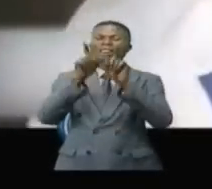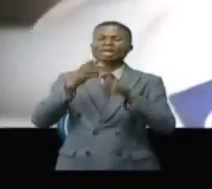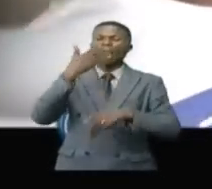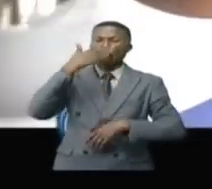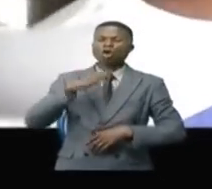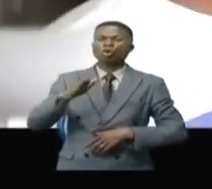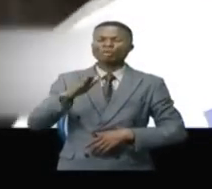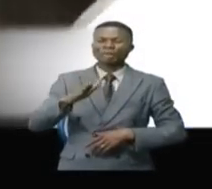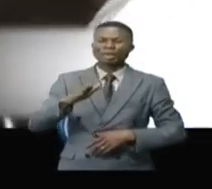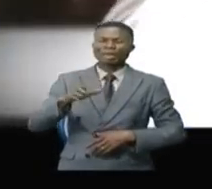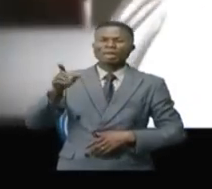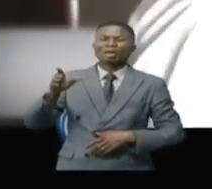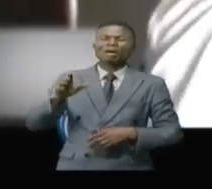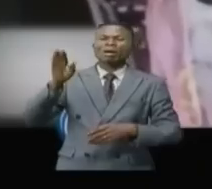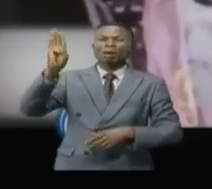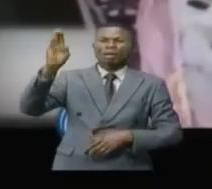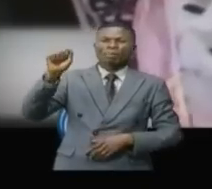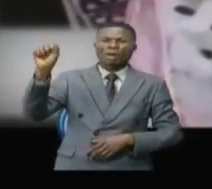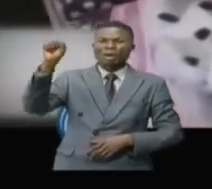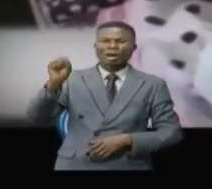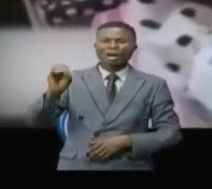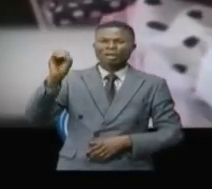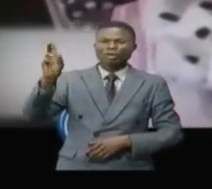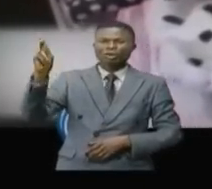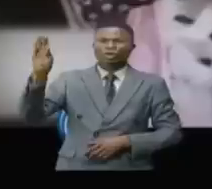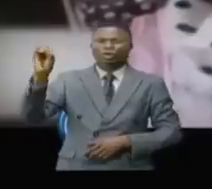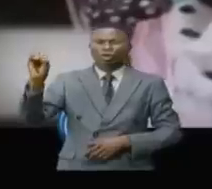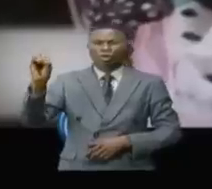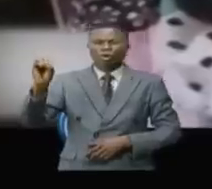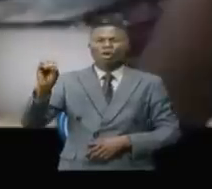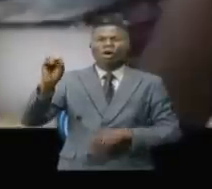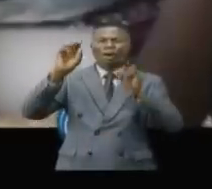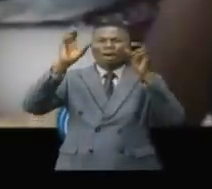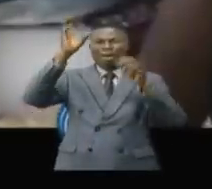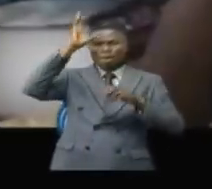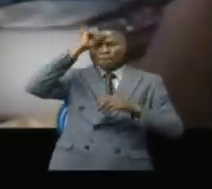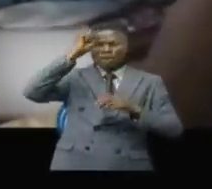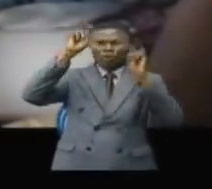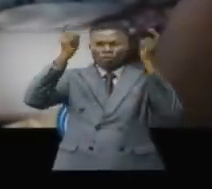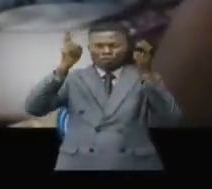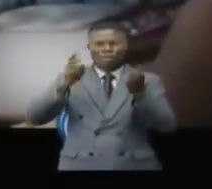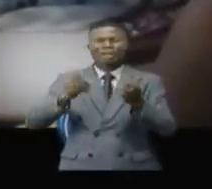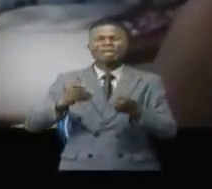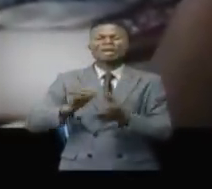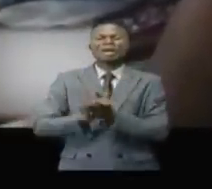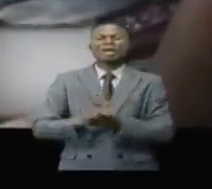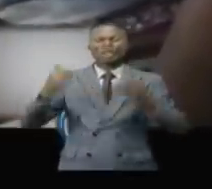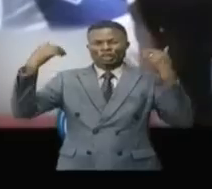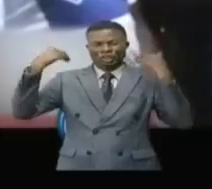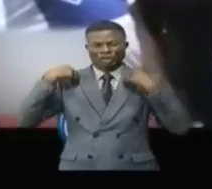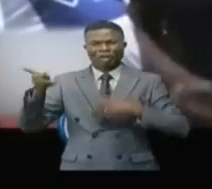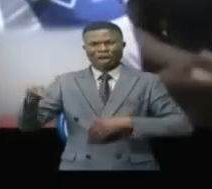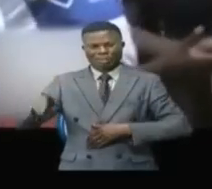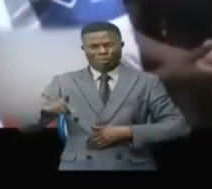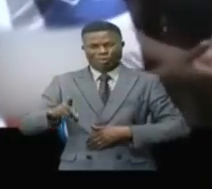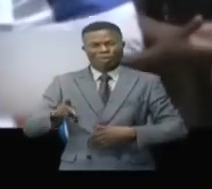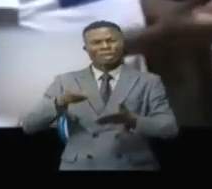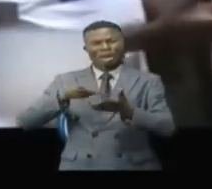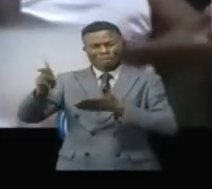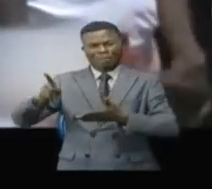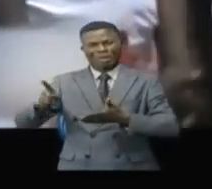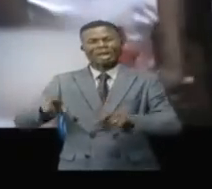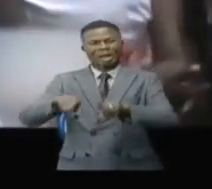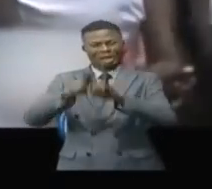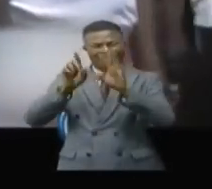maternité de l'hôpital Bassoko à Bandundu-Ville ont vu leur facture honorée par le coordonnateur provincial de cette structure,